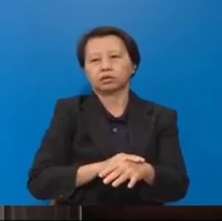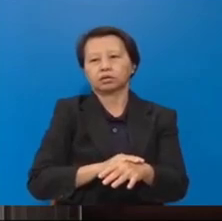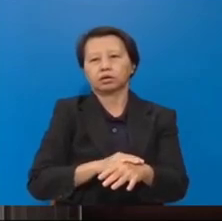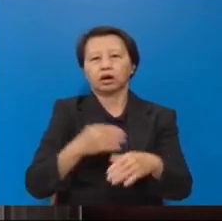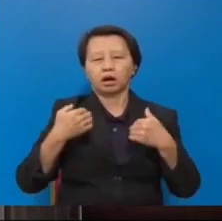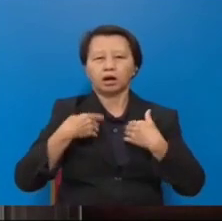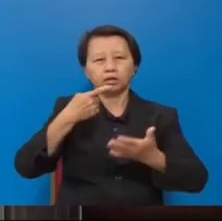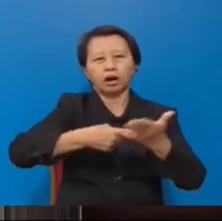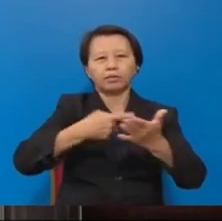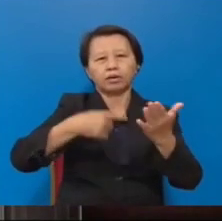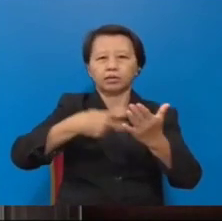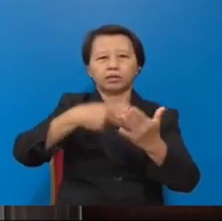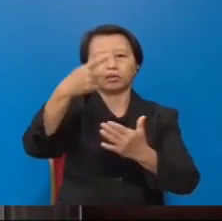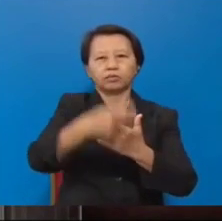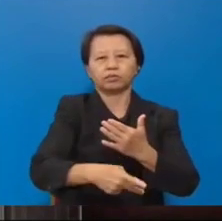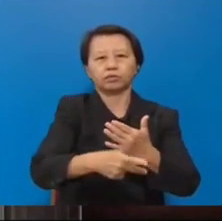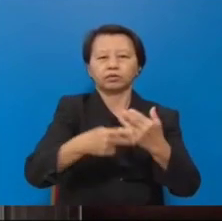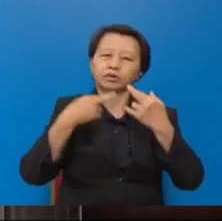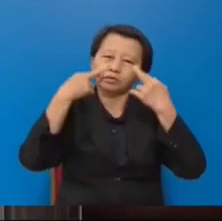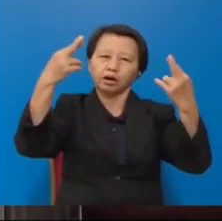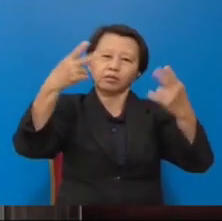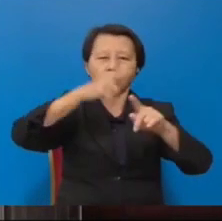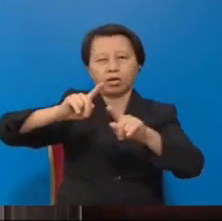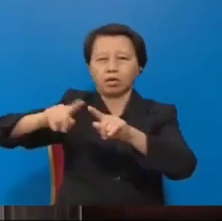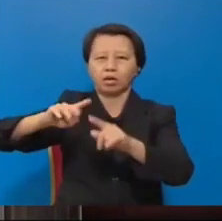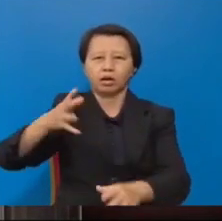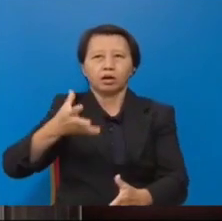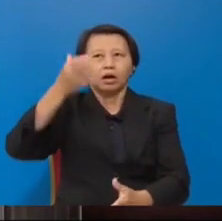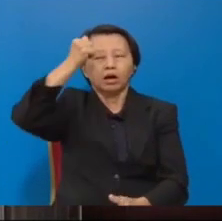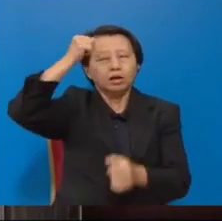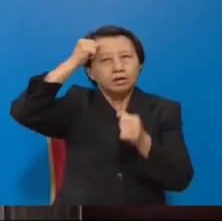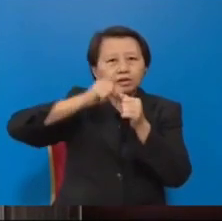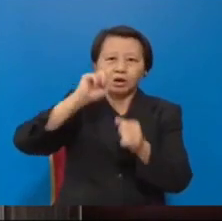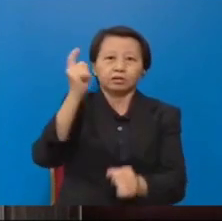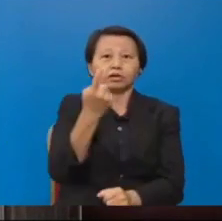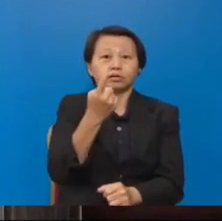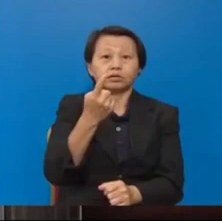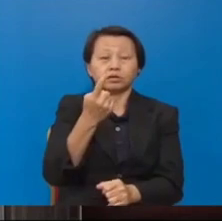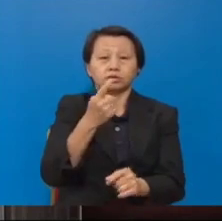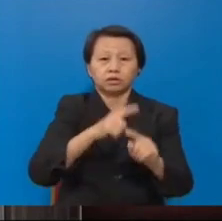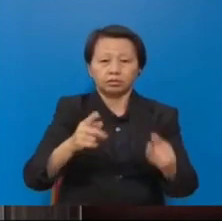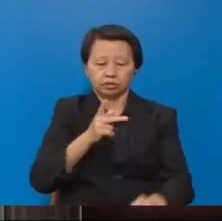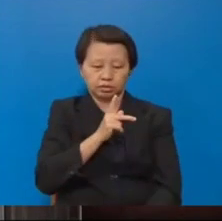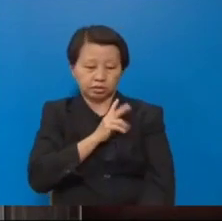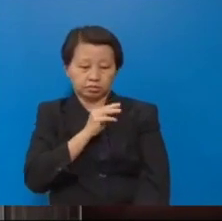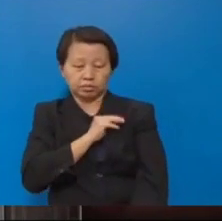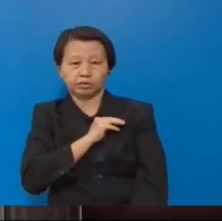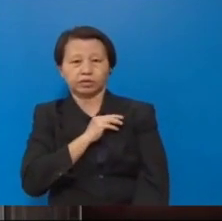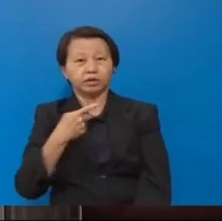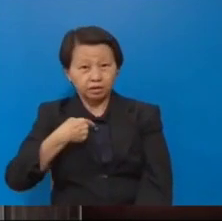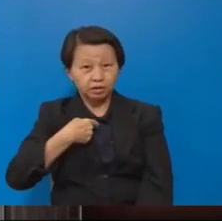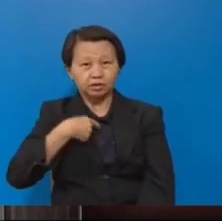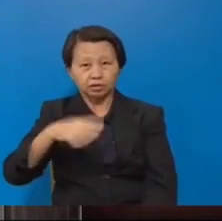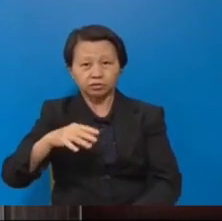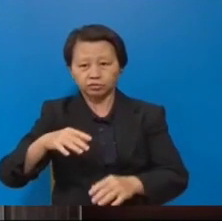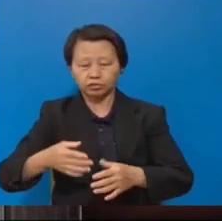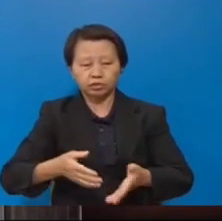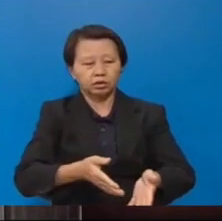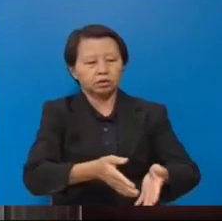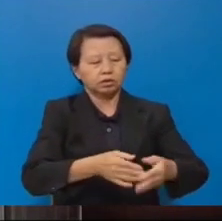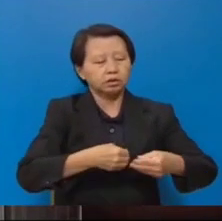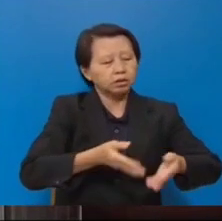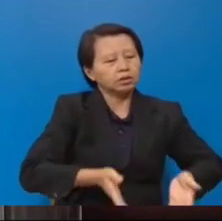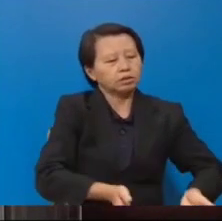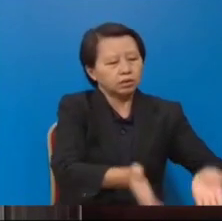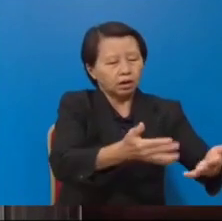aadila program-program resmi dan sebagainya tapi ada dari segi Kementerian kita telah menggalakkan penumbuhan klub